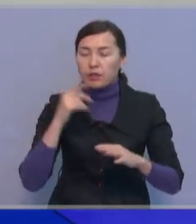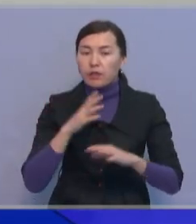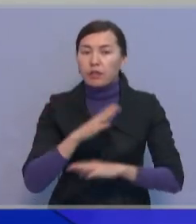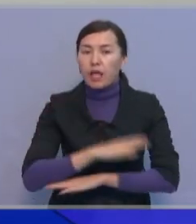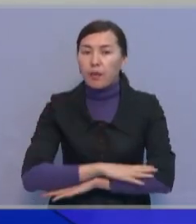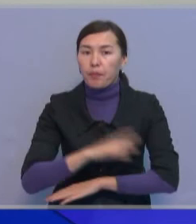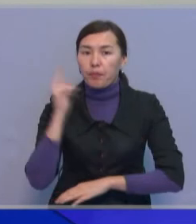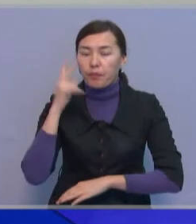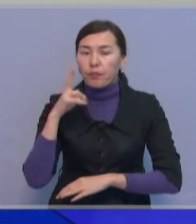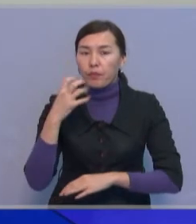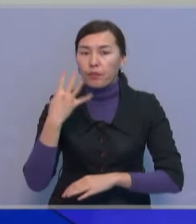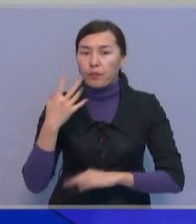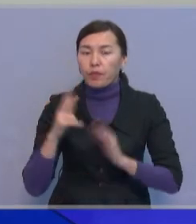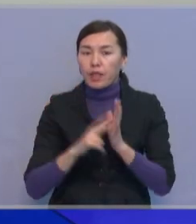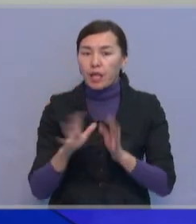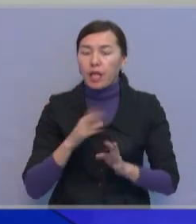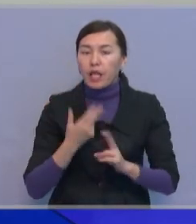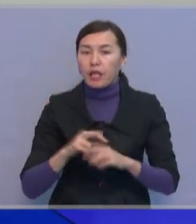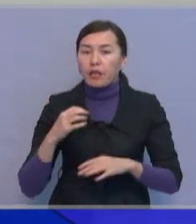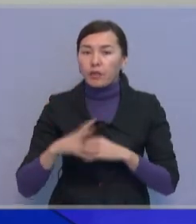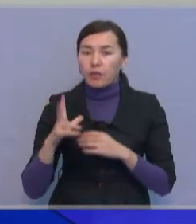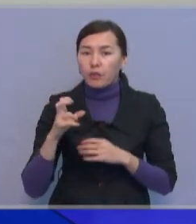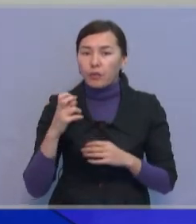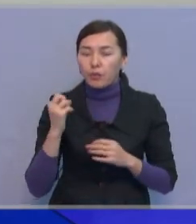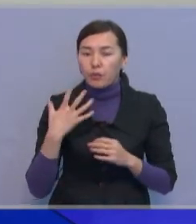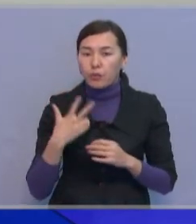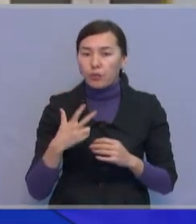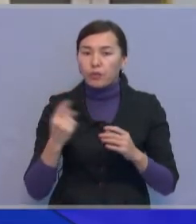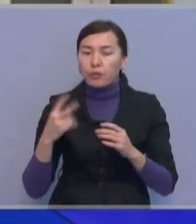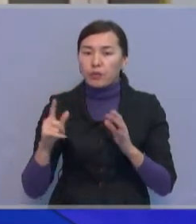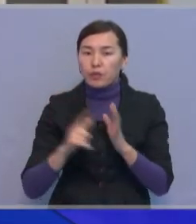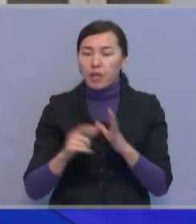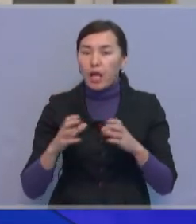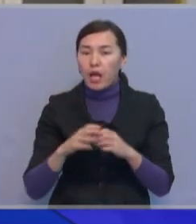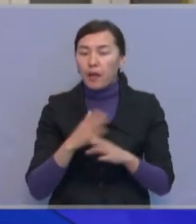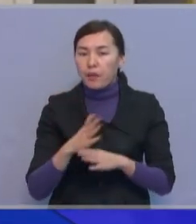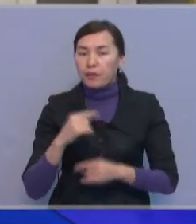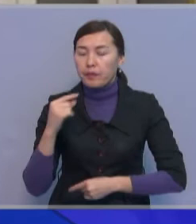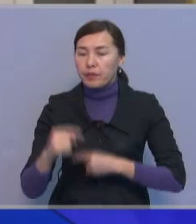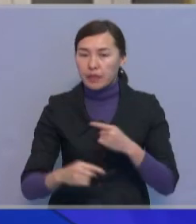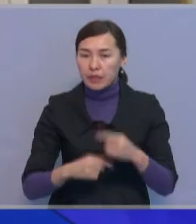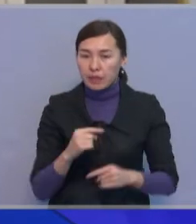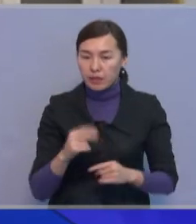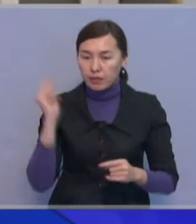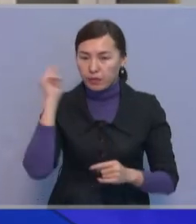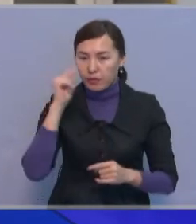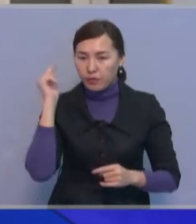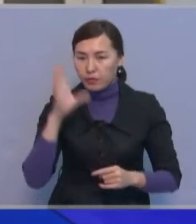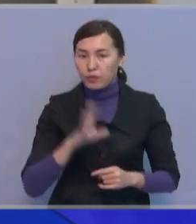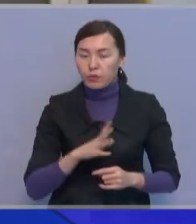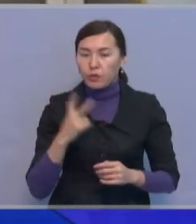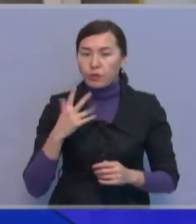сынып оқушылары 348-ді құрайды. Соның ішінде 313-і 27 топқа бөлініп, дәстүрлі түрде оқып жатыр.